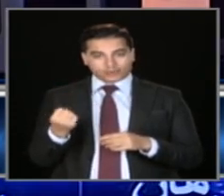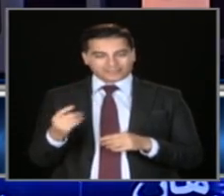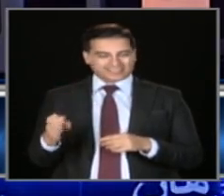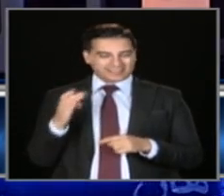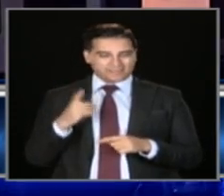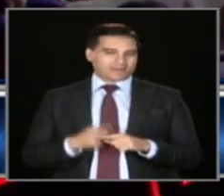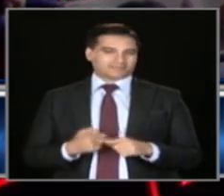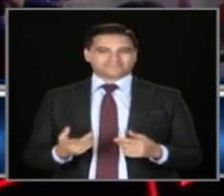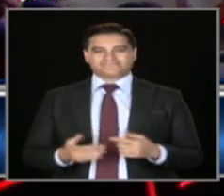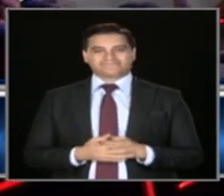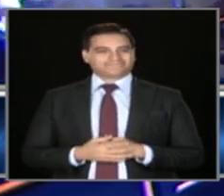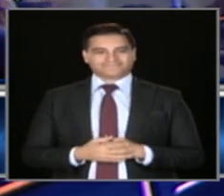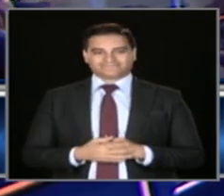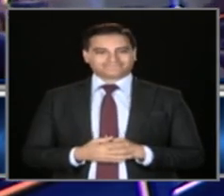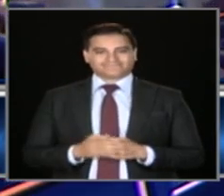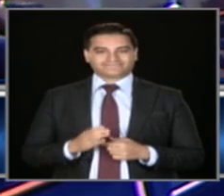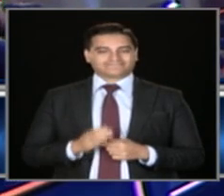خاطئة.